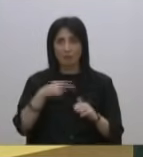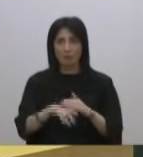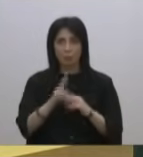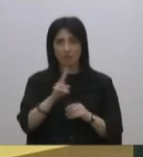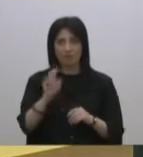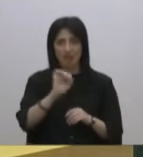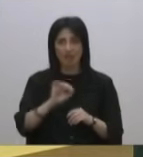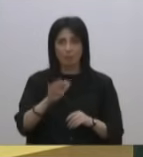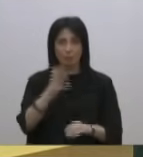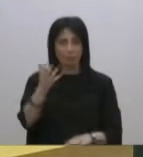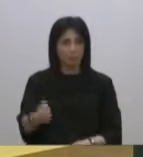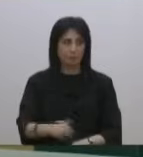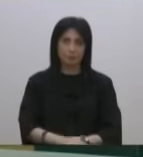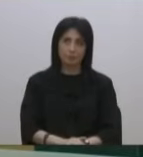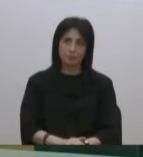თუ კი ვინმე ევროპულობა.